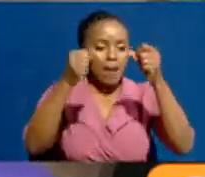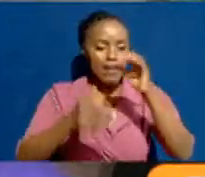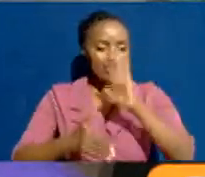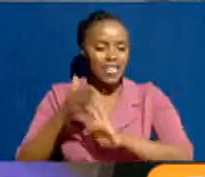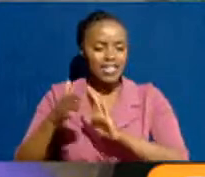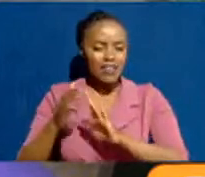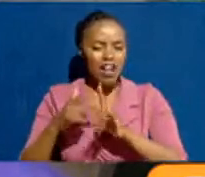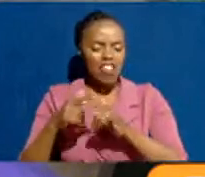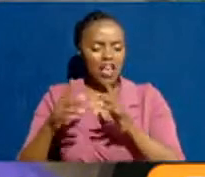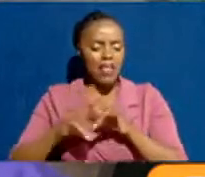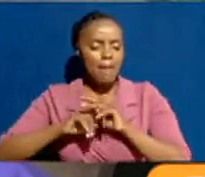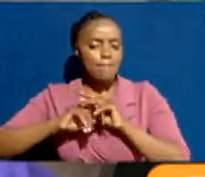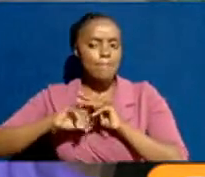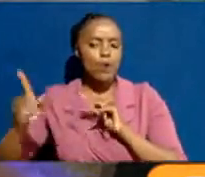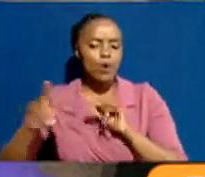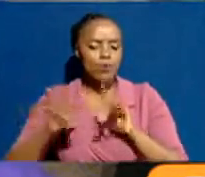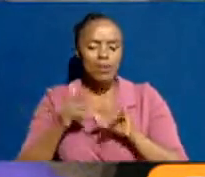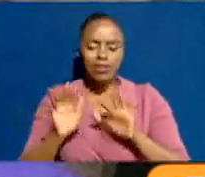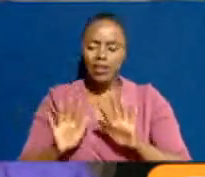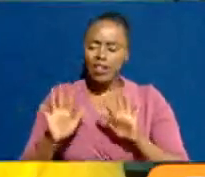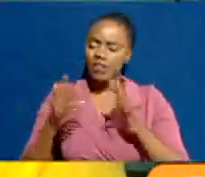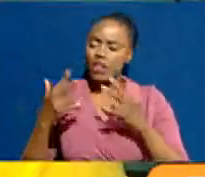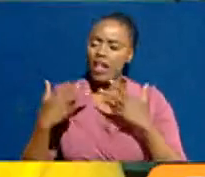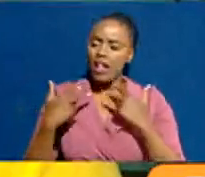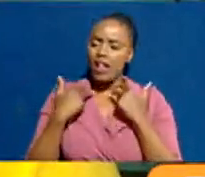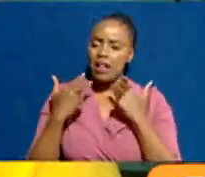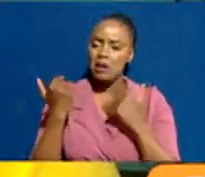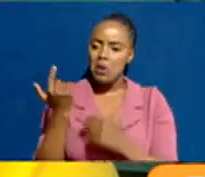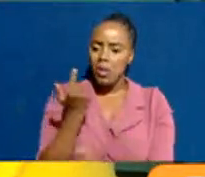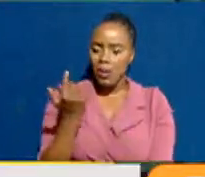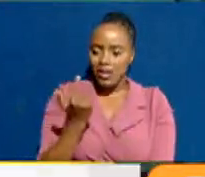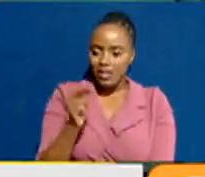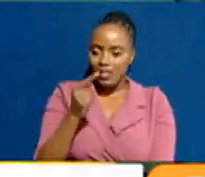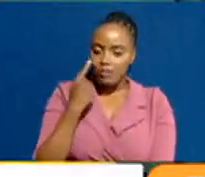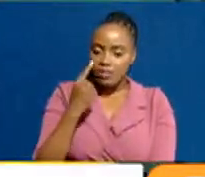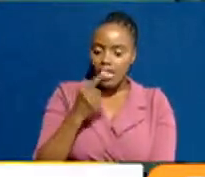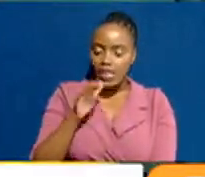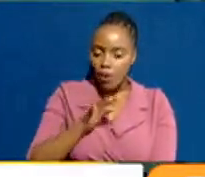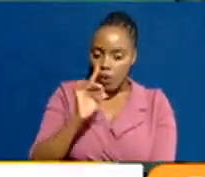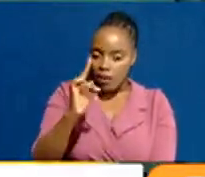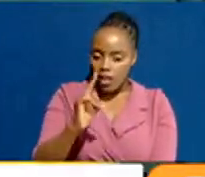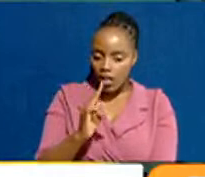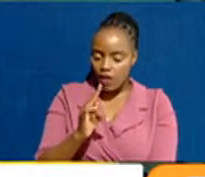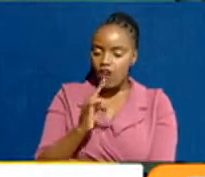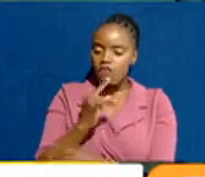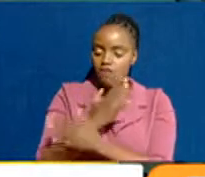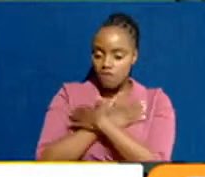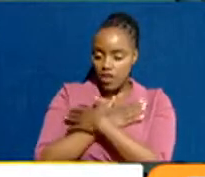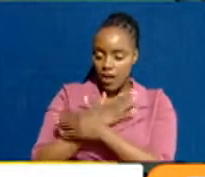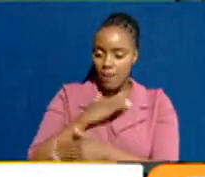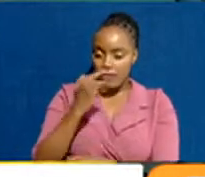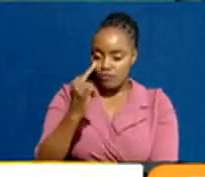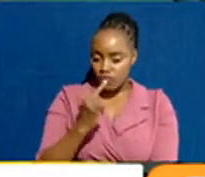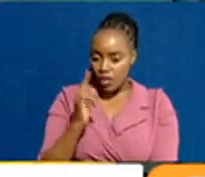na wakabaki wakiwa stranded. Niliona huyu mama amekuja, huyu wa rafiki yangu